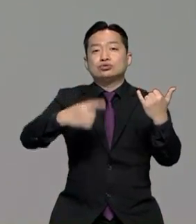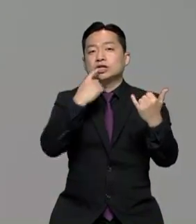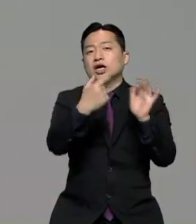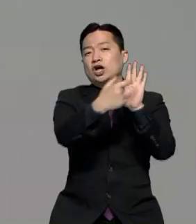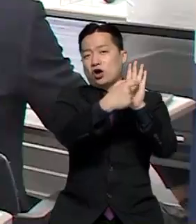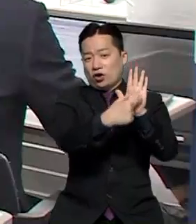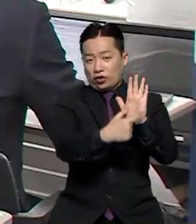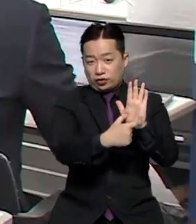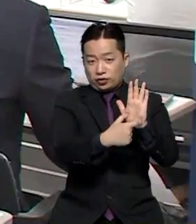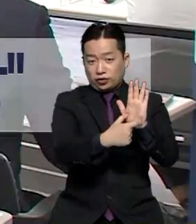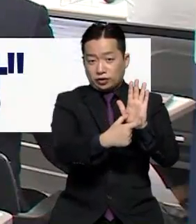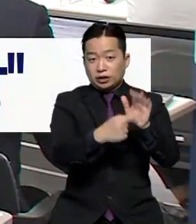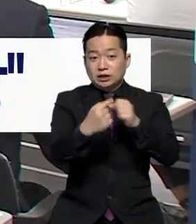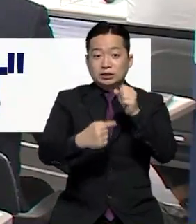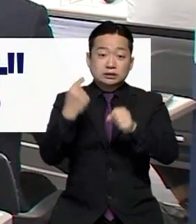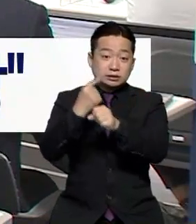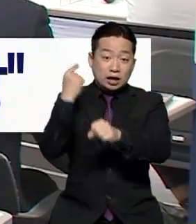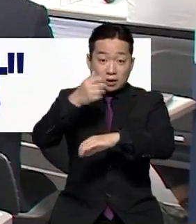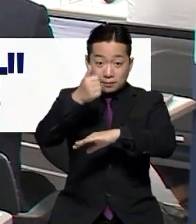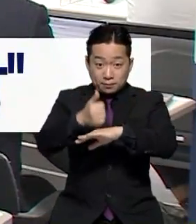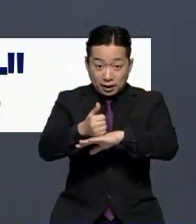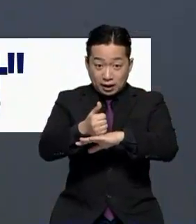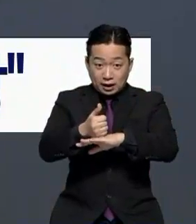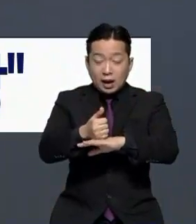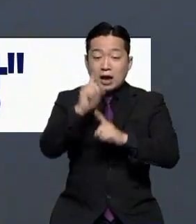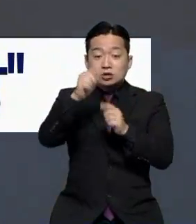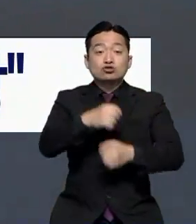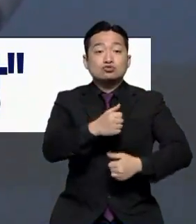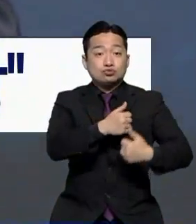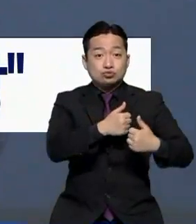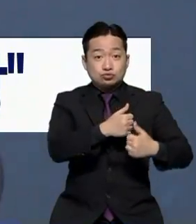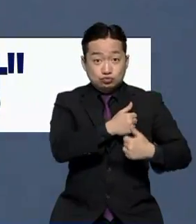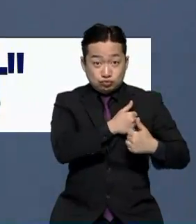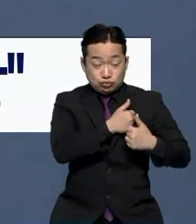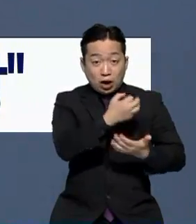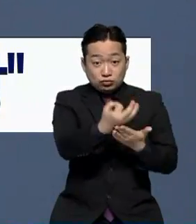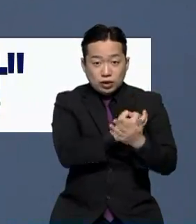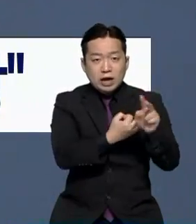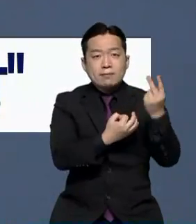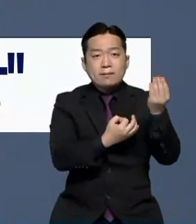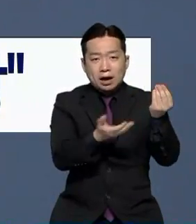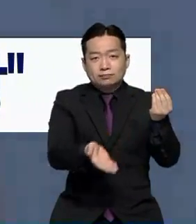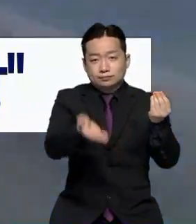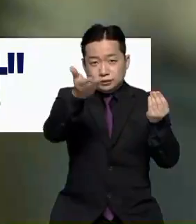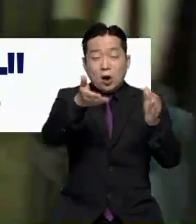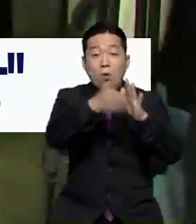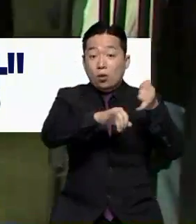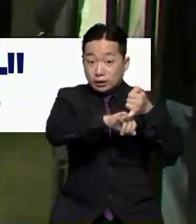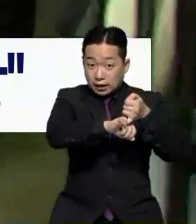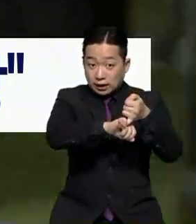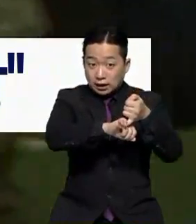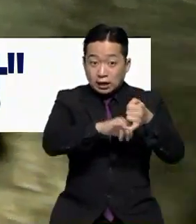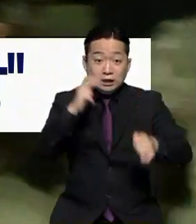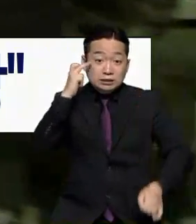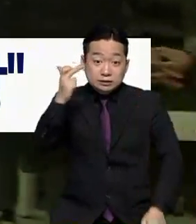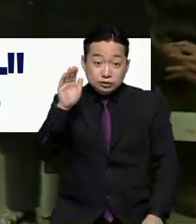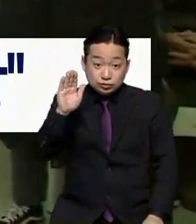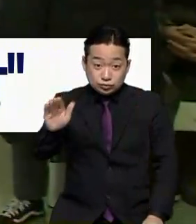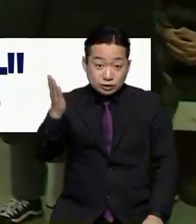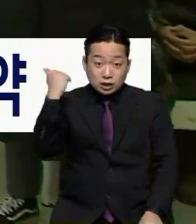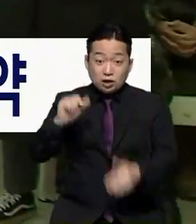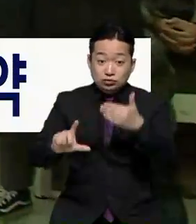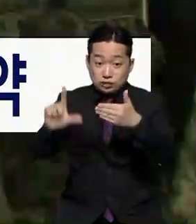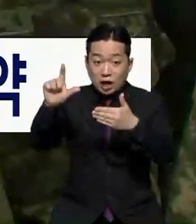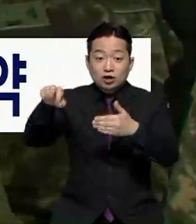영상입니다. 지난해 말 이 후보가 병사 월급을 200만 원으로 올리겠다고 공약했는데 17일 뒤인 지난